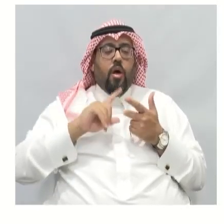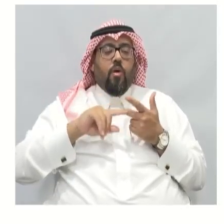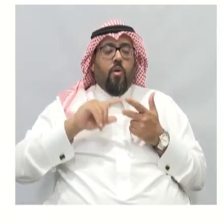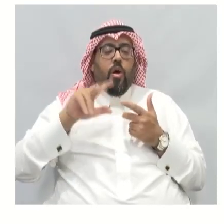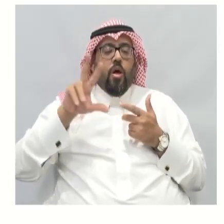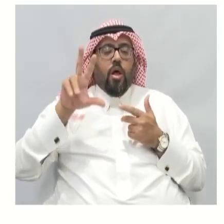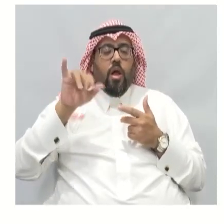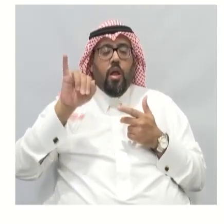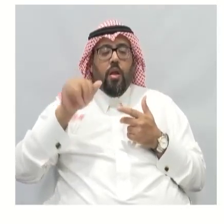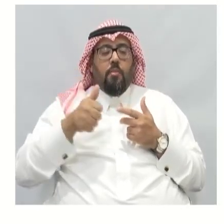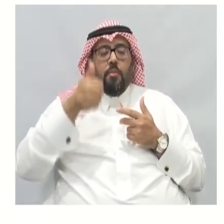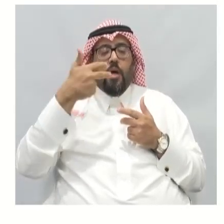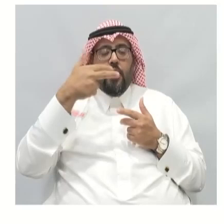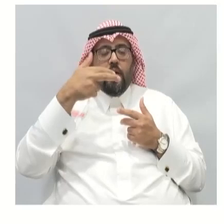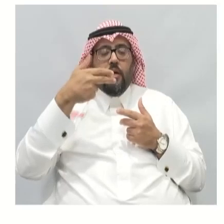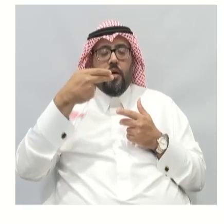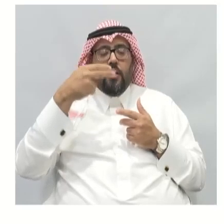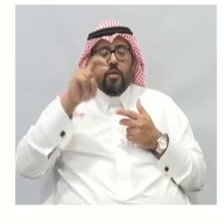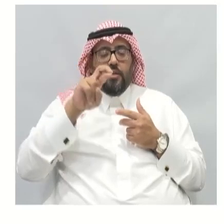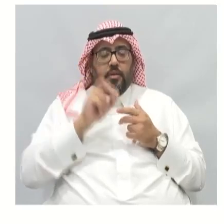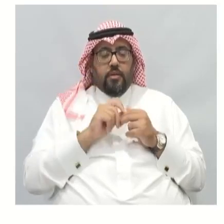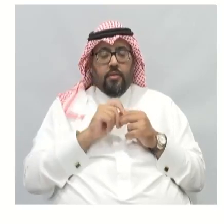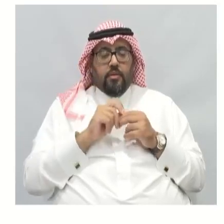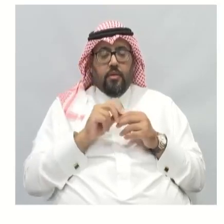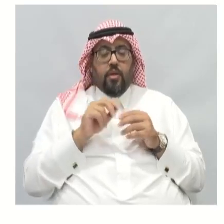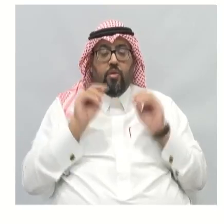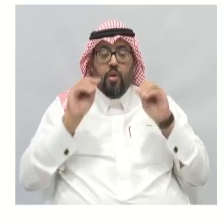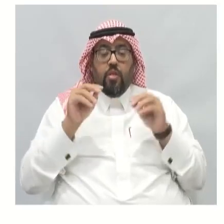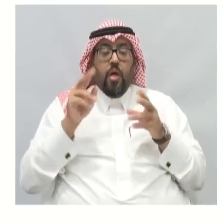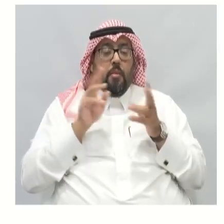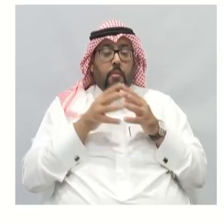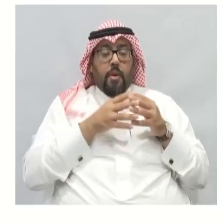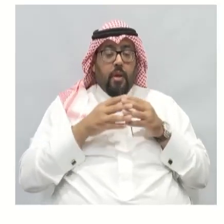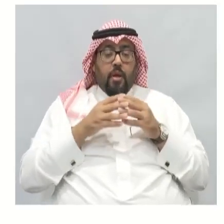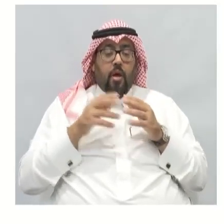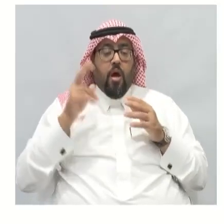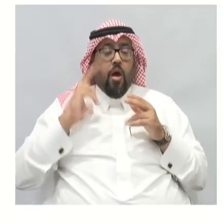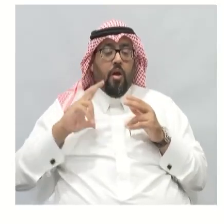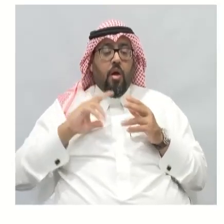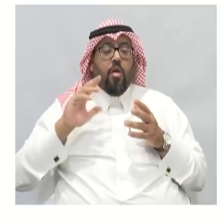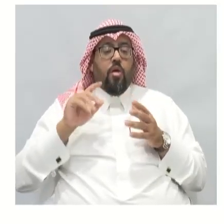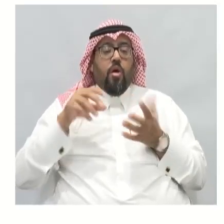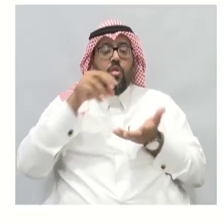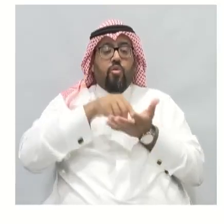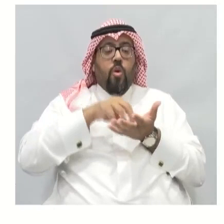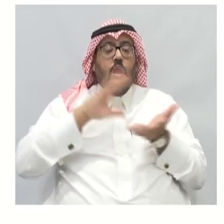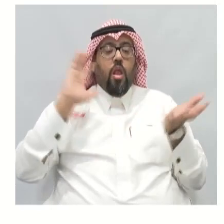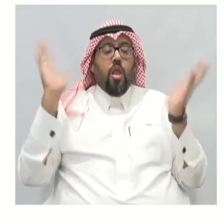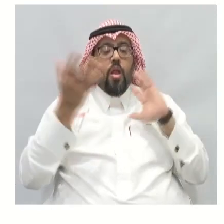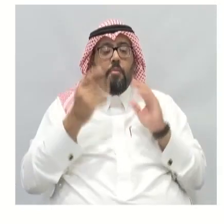الاغنام والماعز تعد الولايات المتحده الامريكيه من اغنى دول العالم بثروات المعدنيه